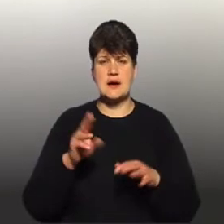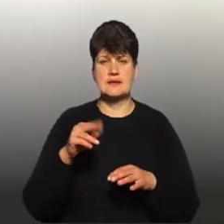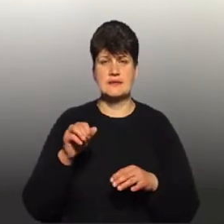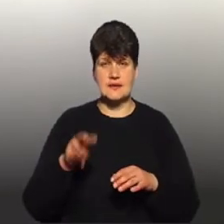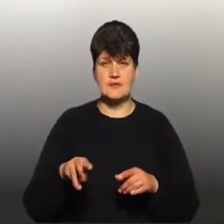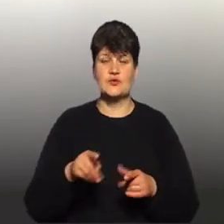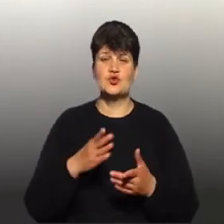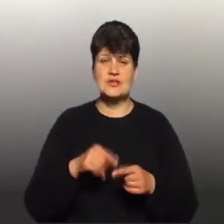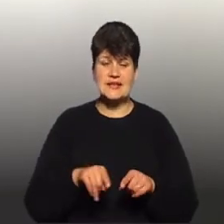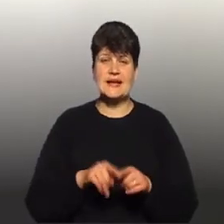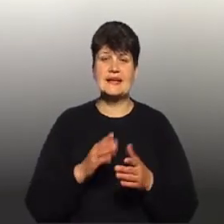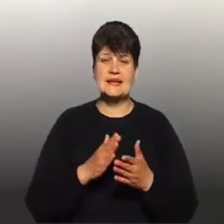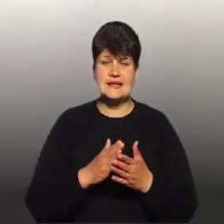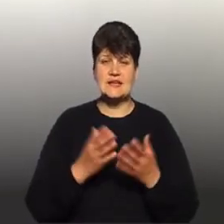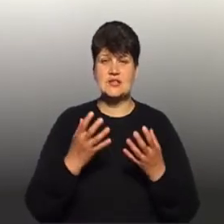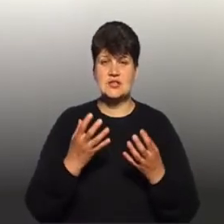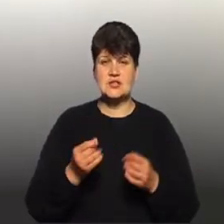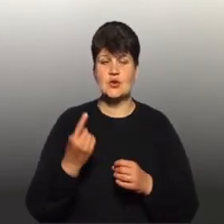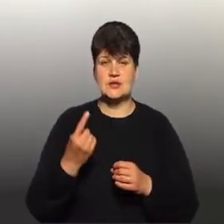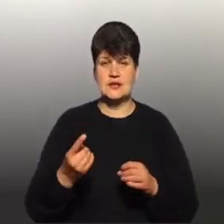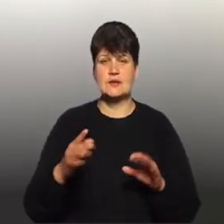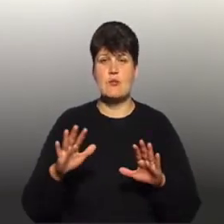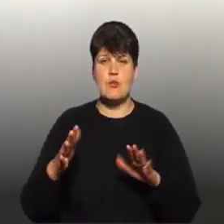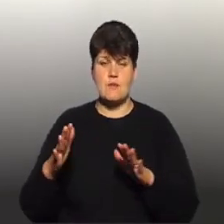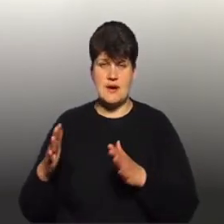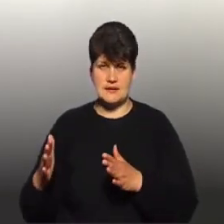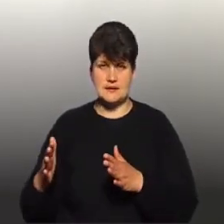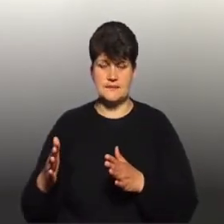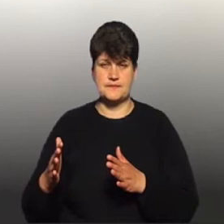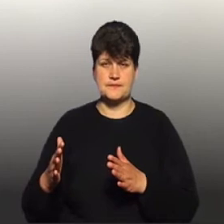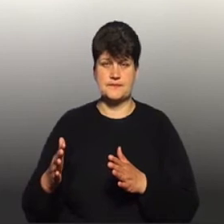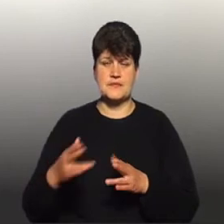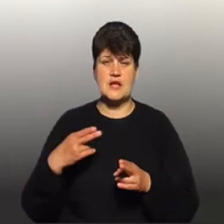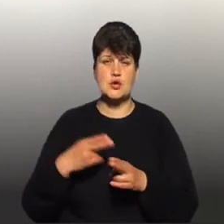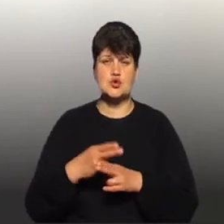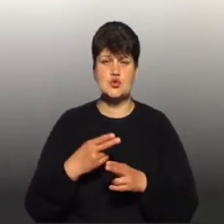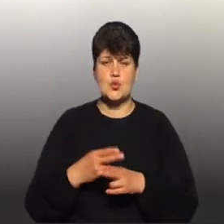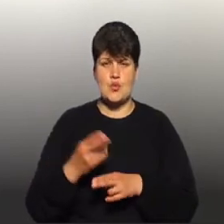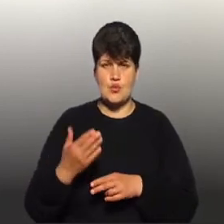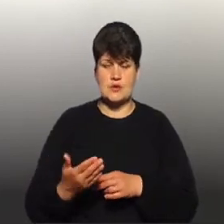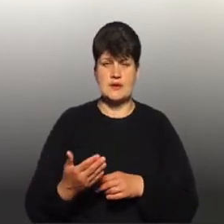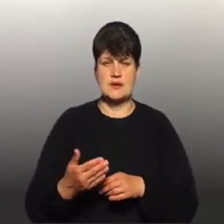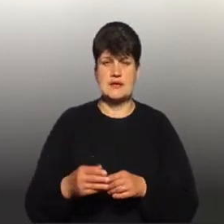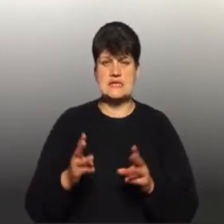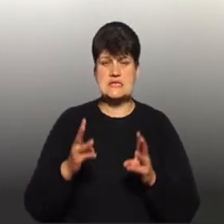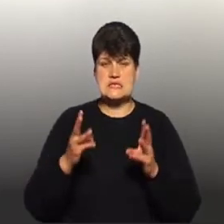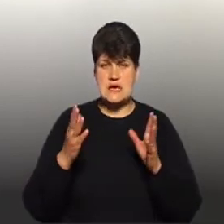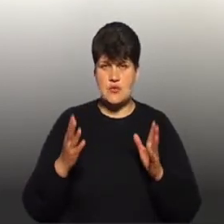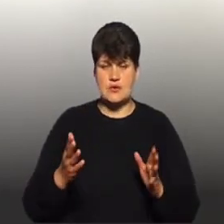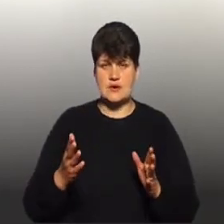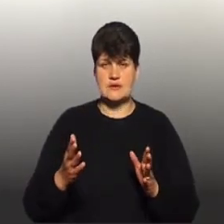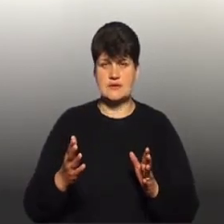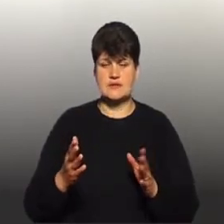розумієте? Ще один момент щодо шкоди такого загорання, і саме в таку